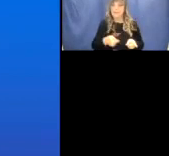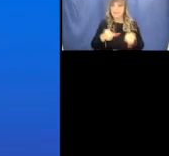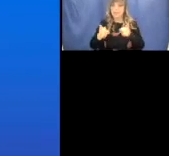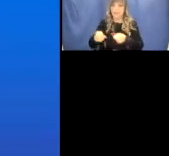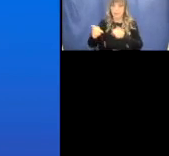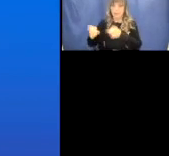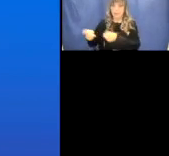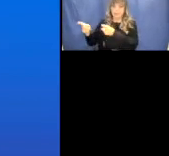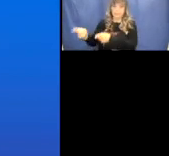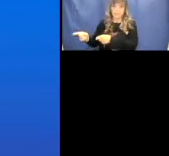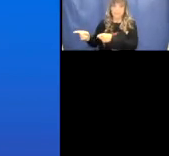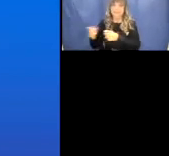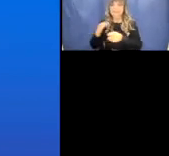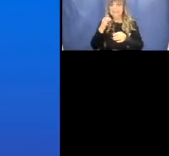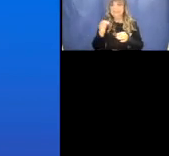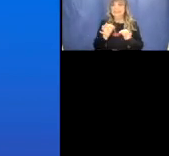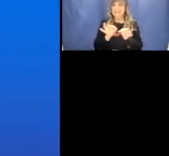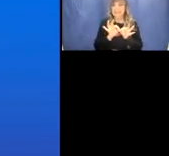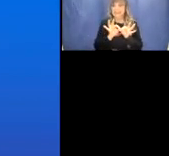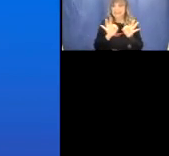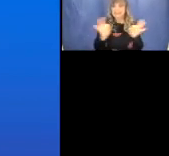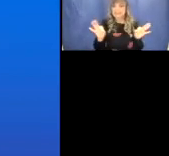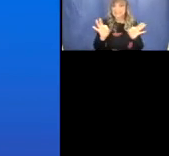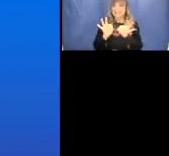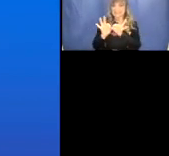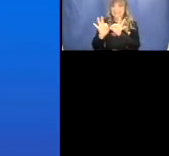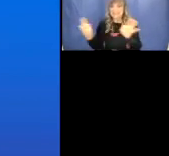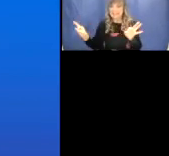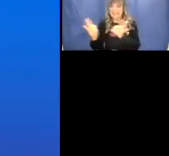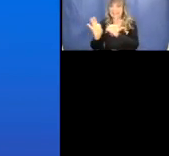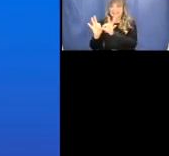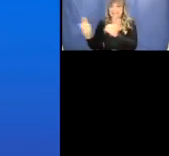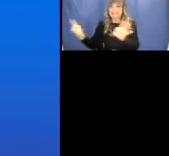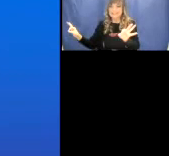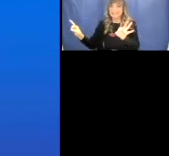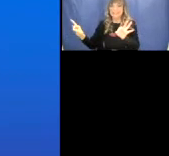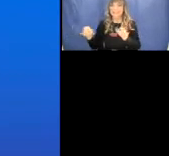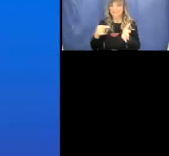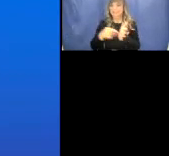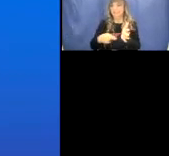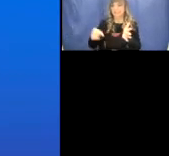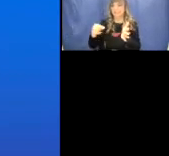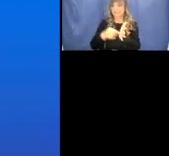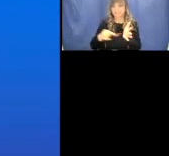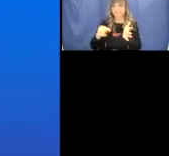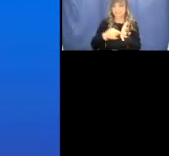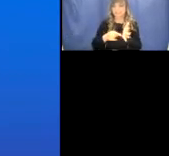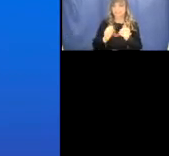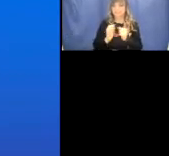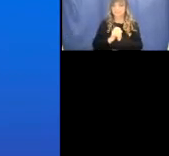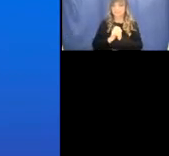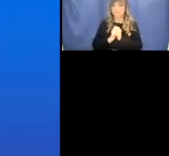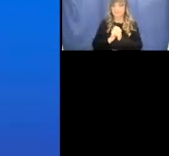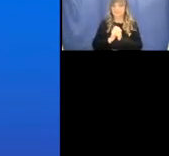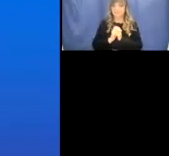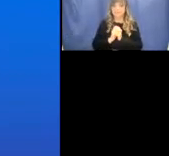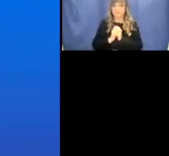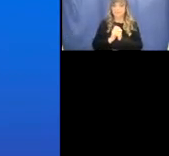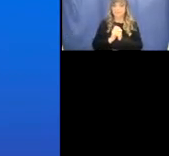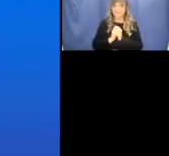cioè gli atomi sono disposti a distanze fisse gli uni dagli altri e